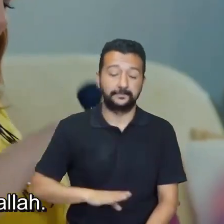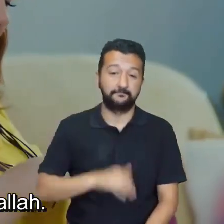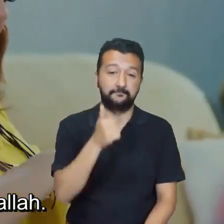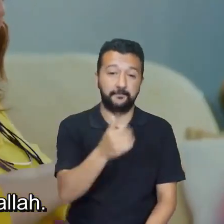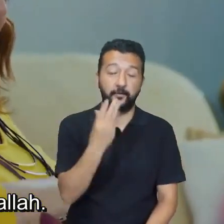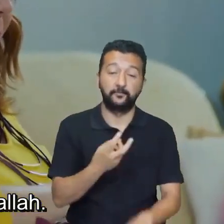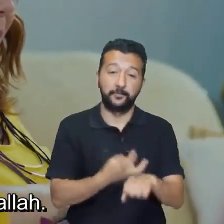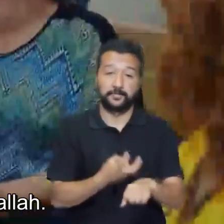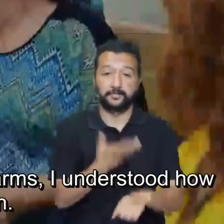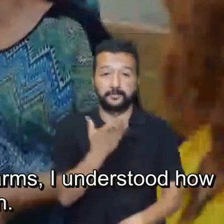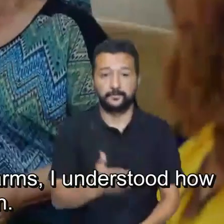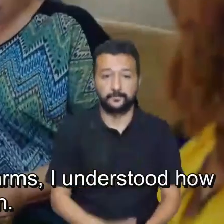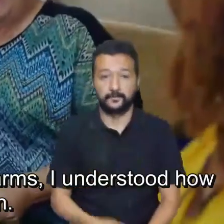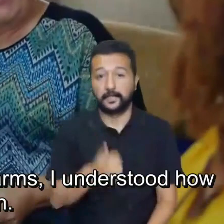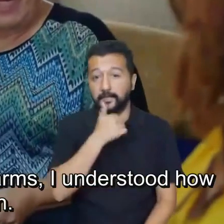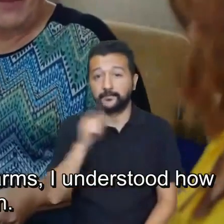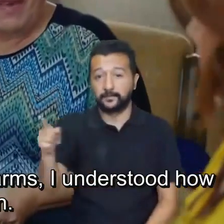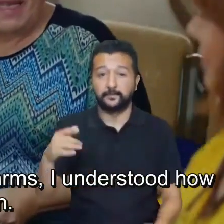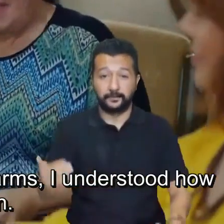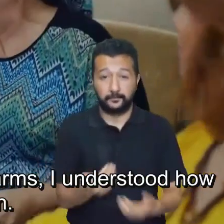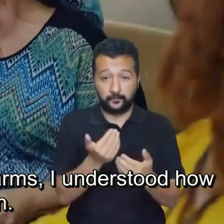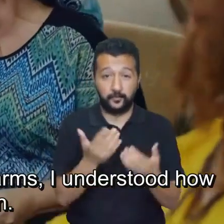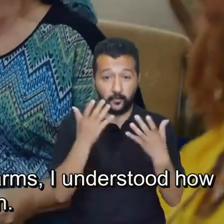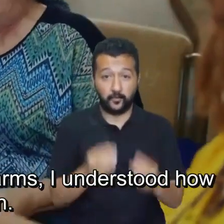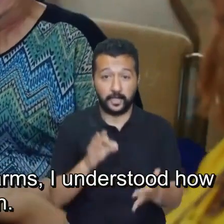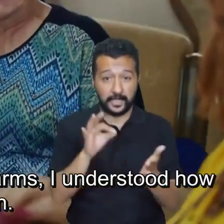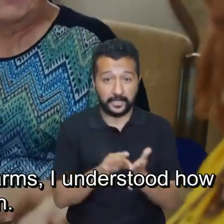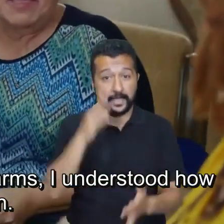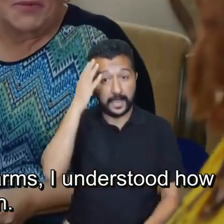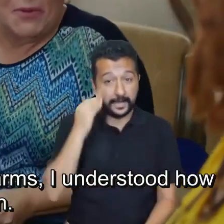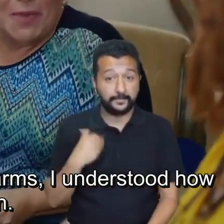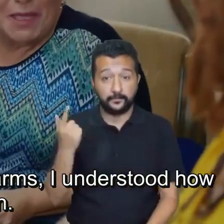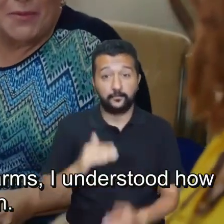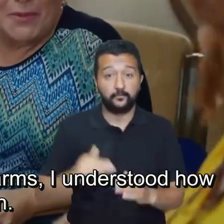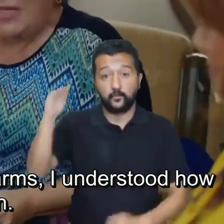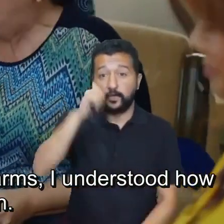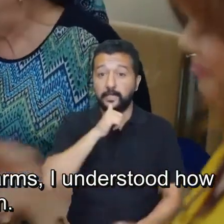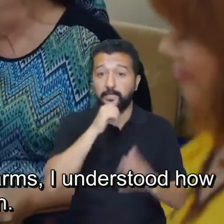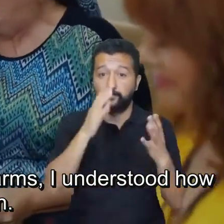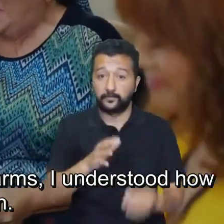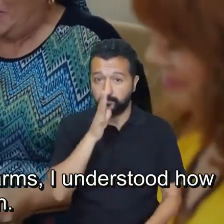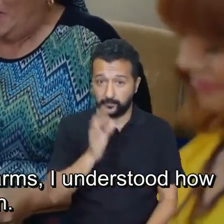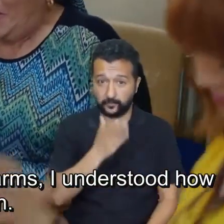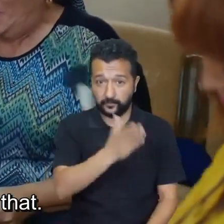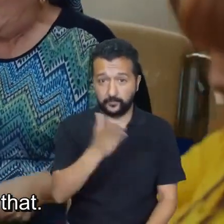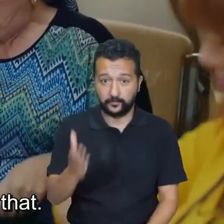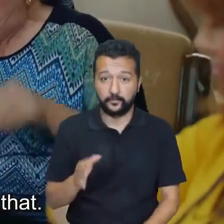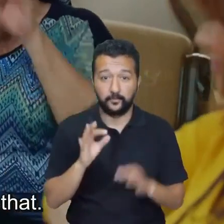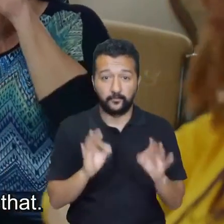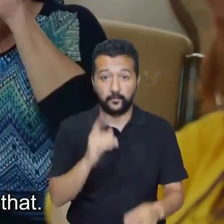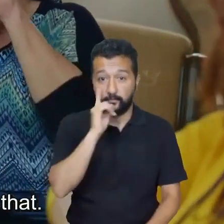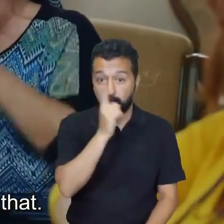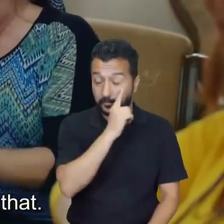güzel olmuşsun maşallah. Abini kucağıma verdikleri an anladım nasıl büyük bir adam olacağını, biliyor musun?